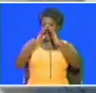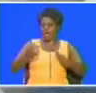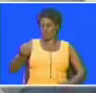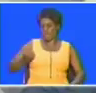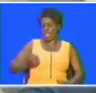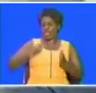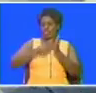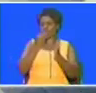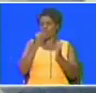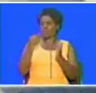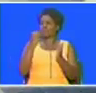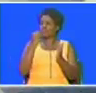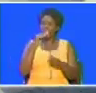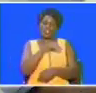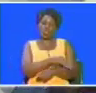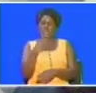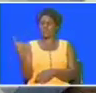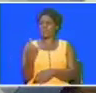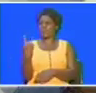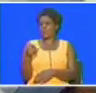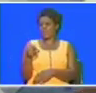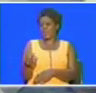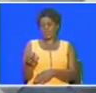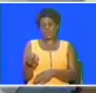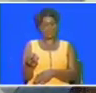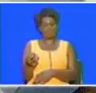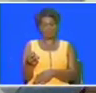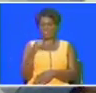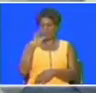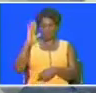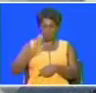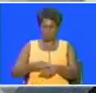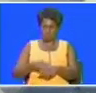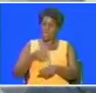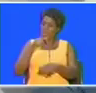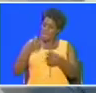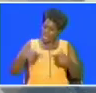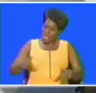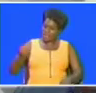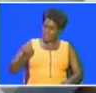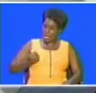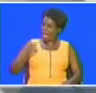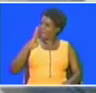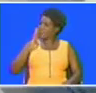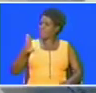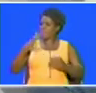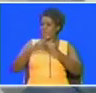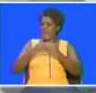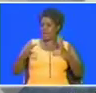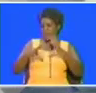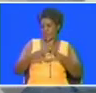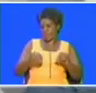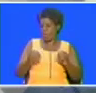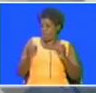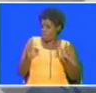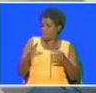anaambia house girl hakuna kula, utakula jioni peke yake. Kwa hivyo hilo jambo angalia. Mpe akue comfortable pale nyumbani kwako ndio akufanyie kazi vizuri. Unajua mtu